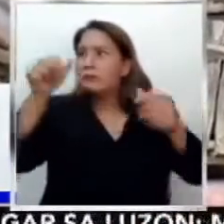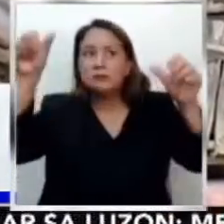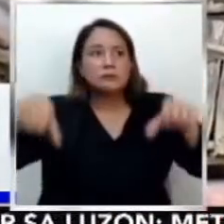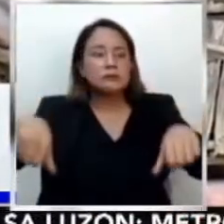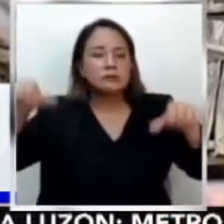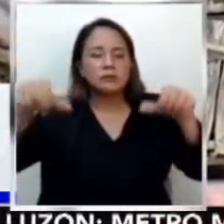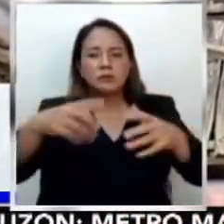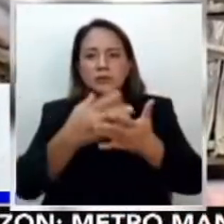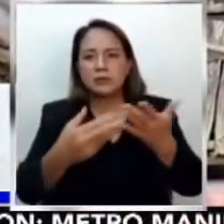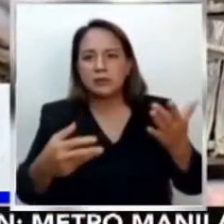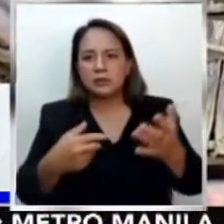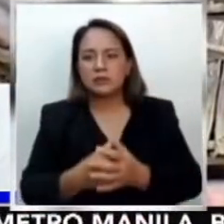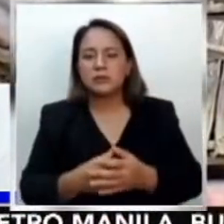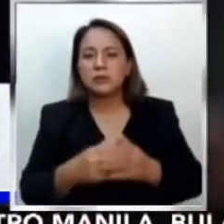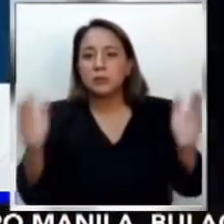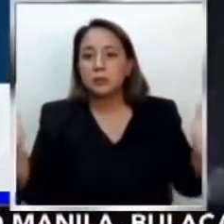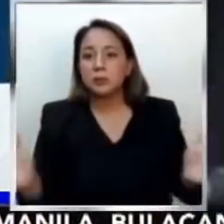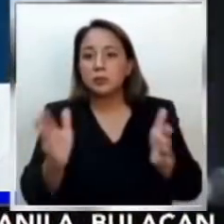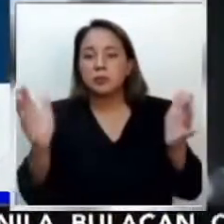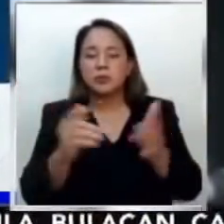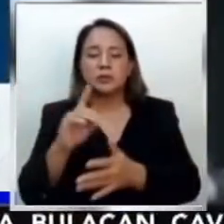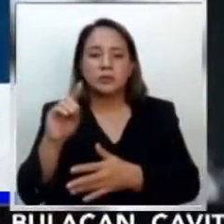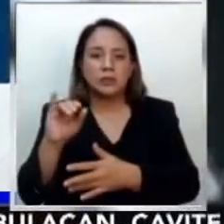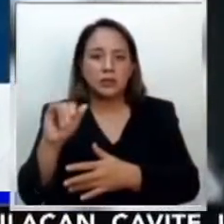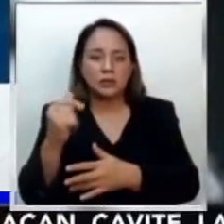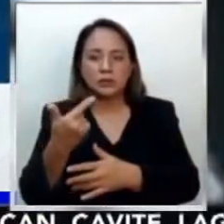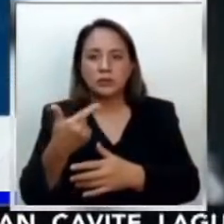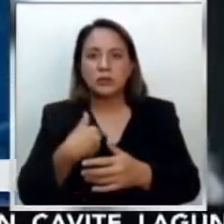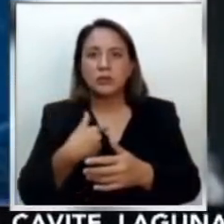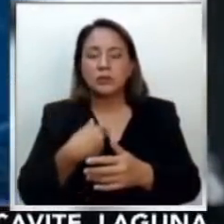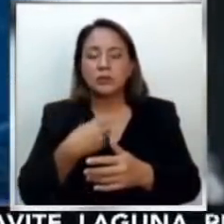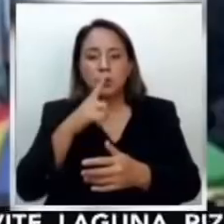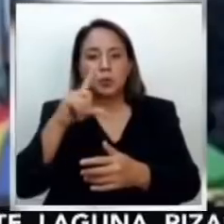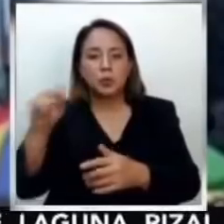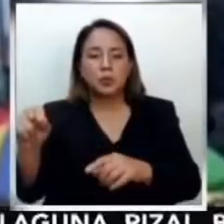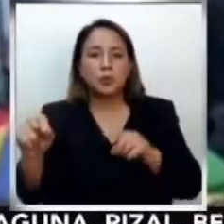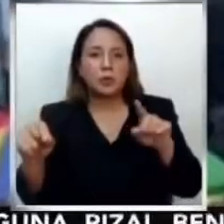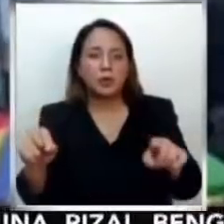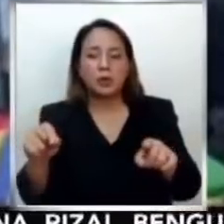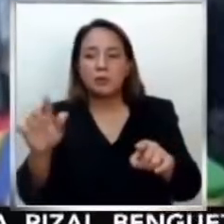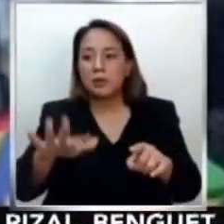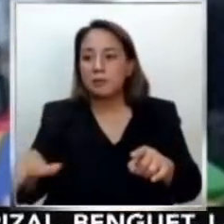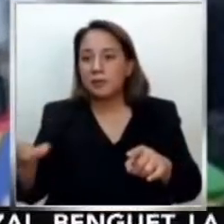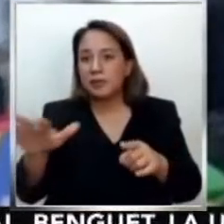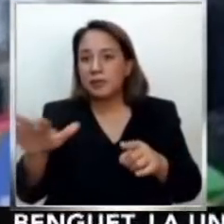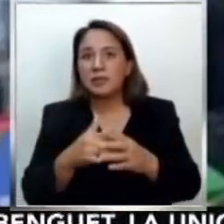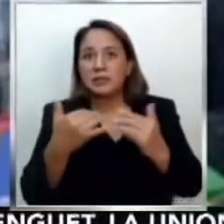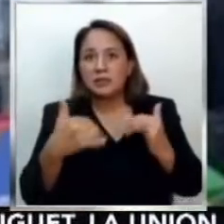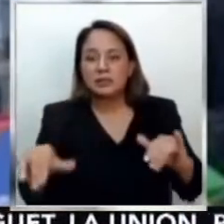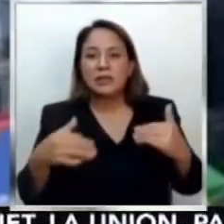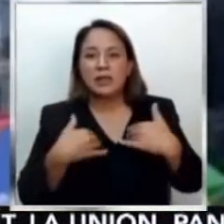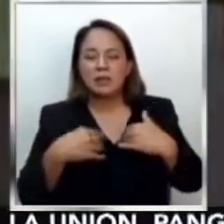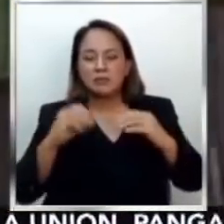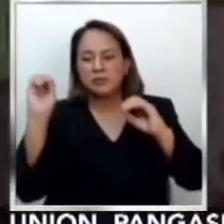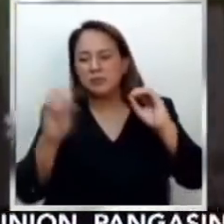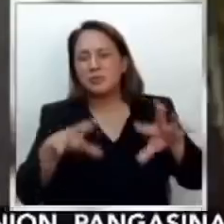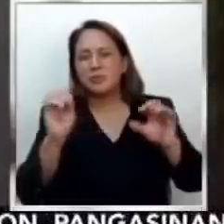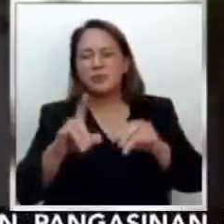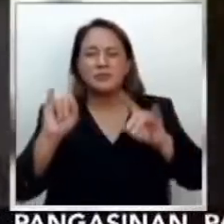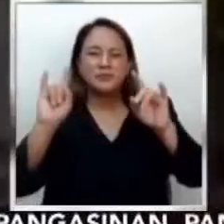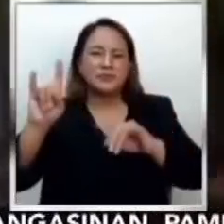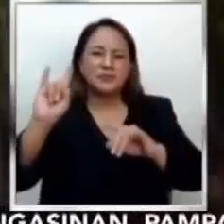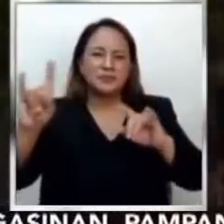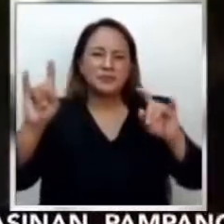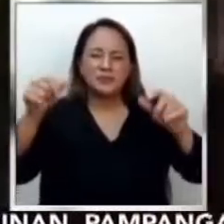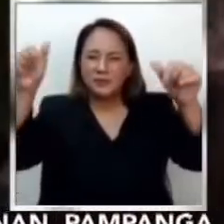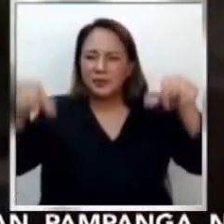Hinihikayat naman ng DILG ang publiko na isumbong sa kanila ang mga lugar na may nakakalat pa rin mga campaign materials para